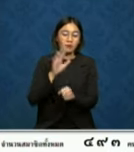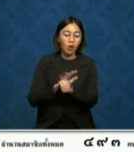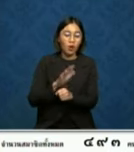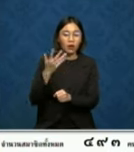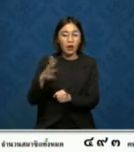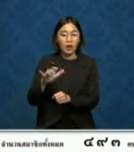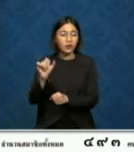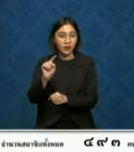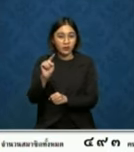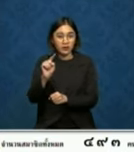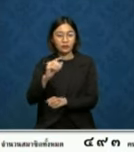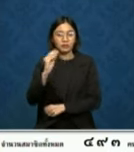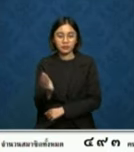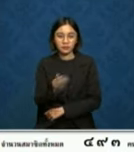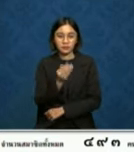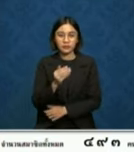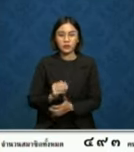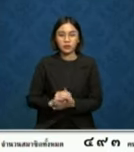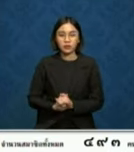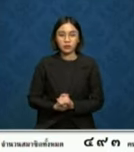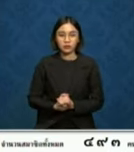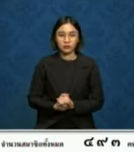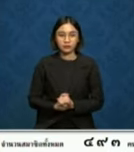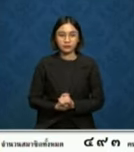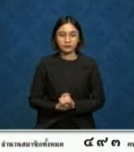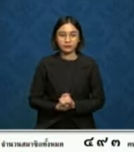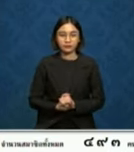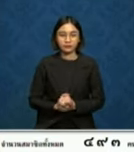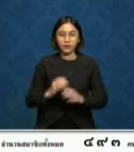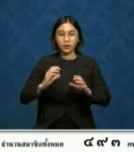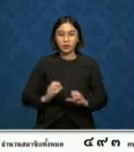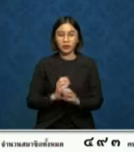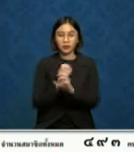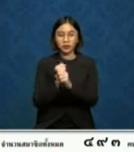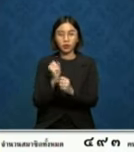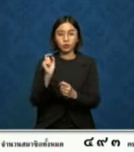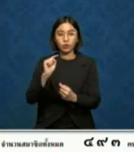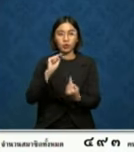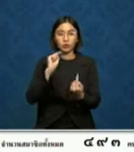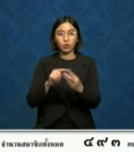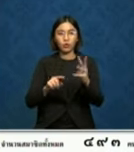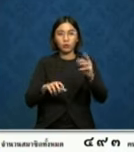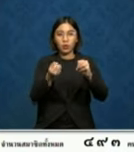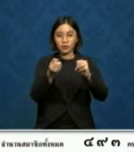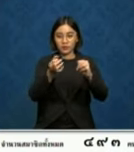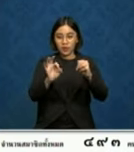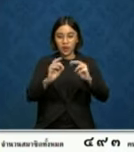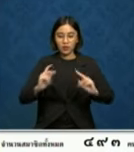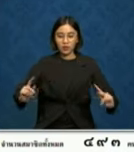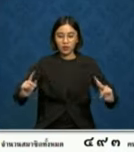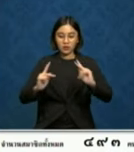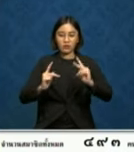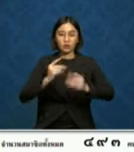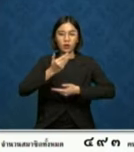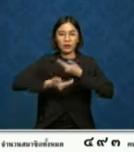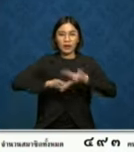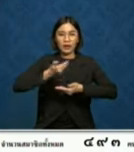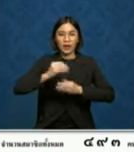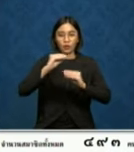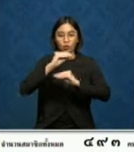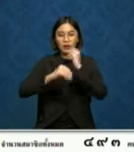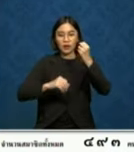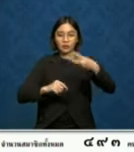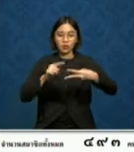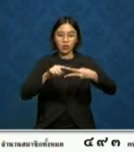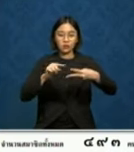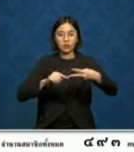หรือยังนะครับสไลด์ถัดไปได้ครับสรุปนะครับสำหรับมาตรา 19กระทรวงพาณิชย์นะครับ 2โครงการที่